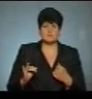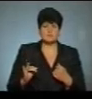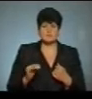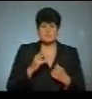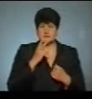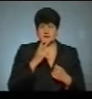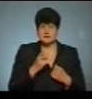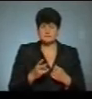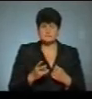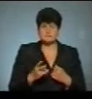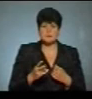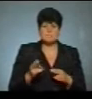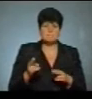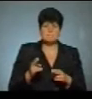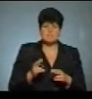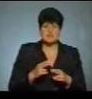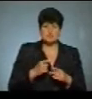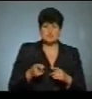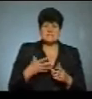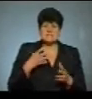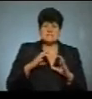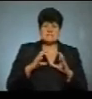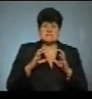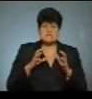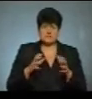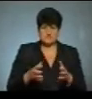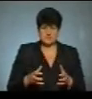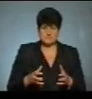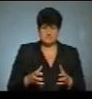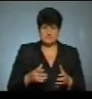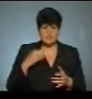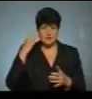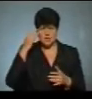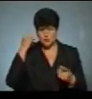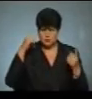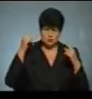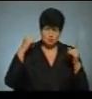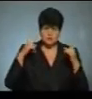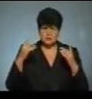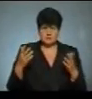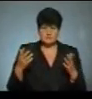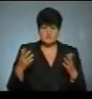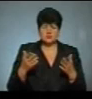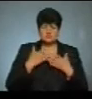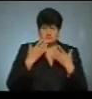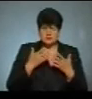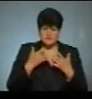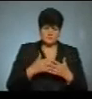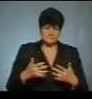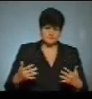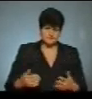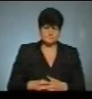занурюються в бездонний власний світ ілюзій, фантазій, читання і так